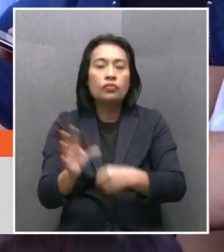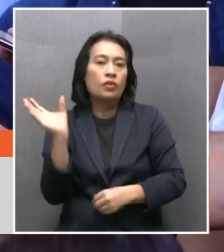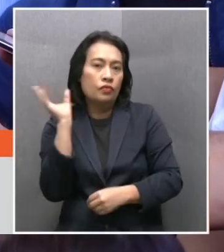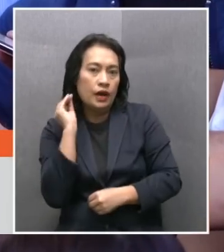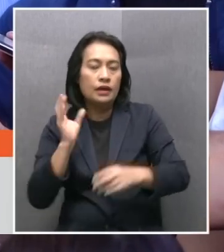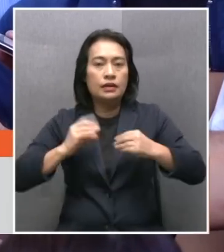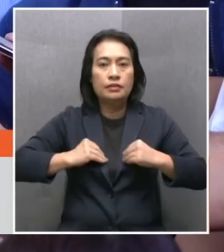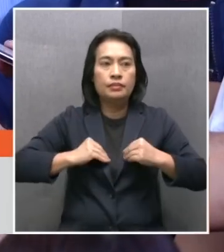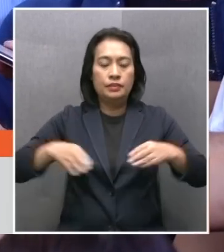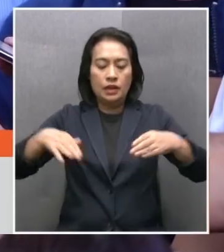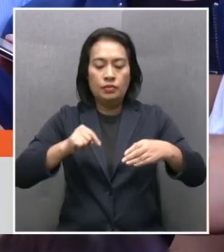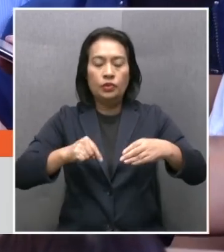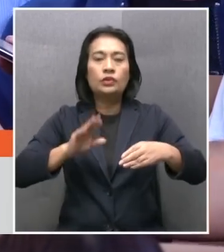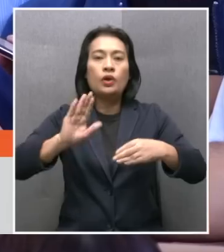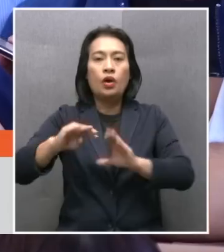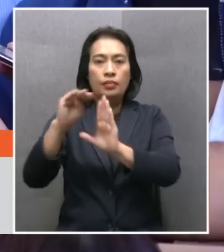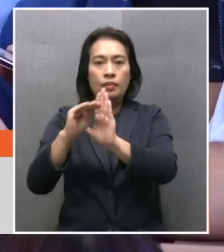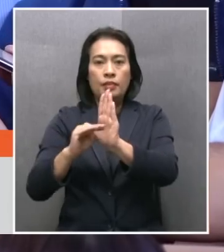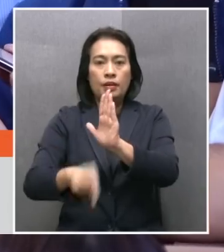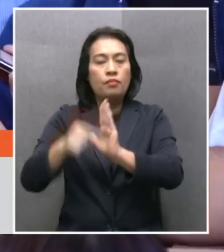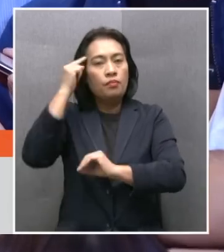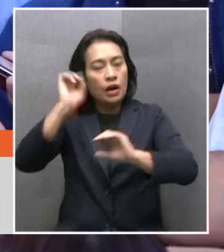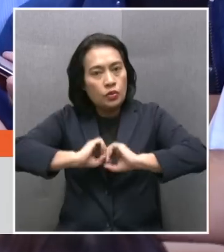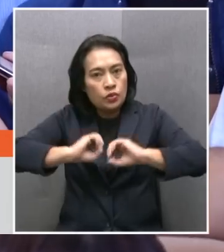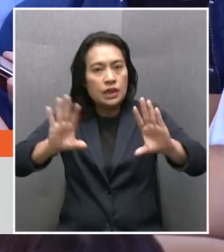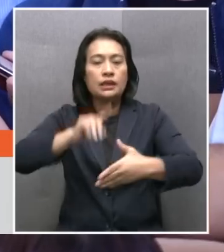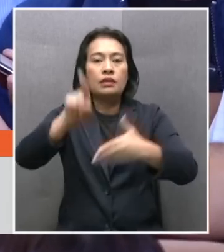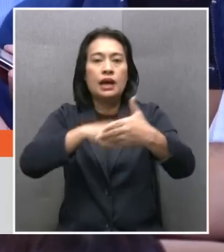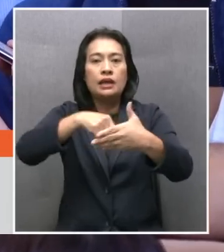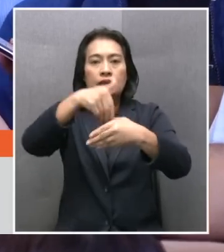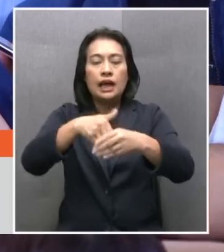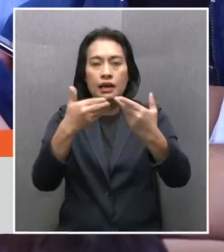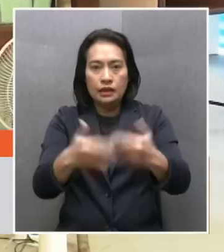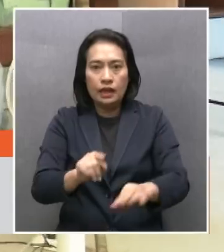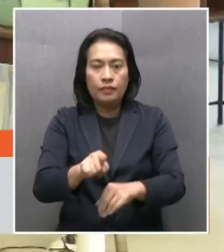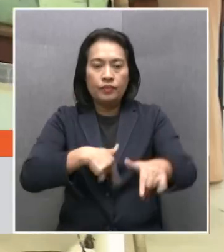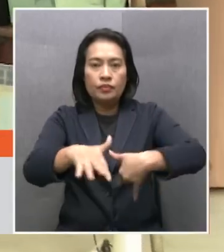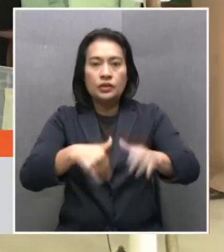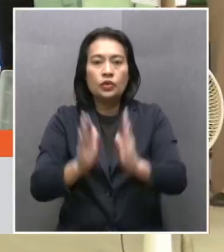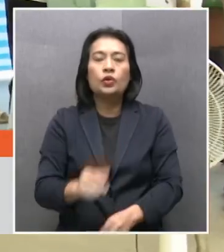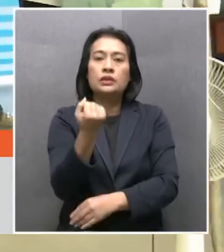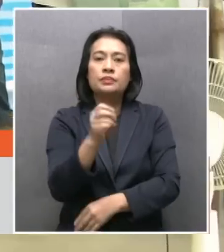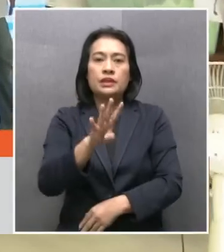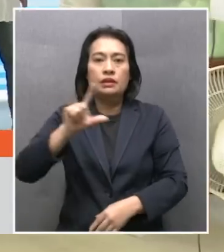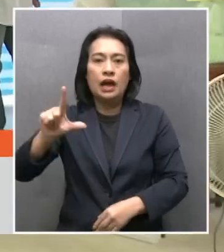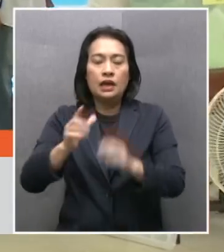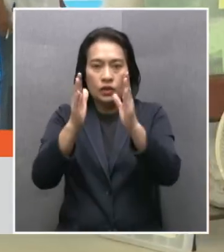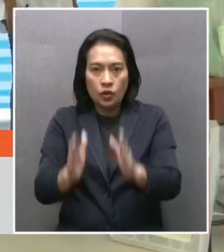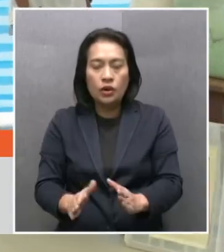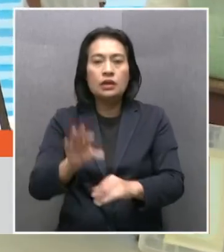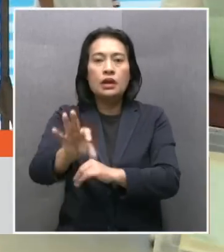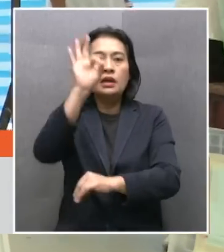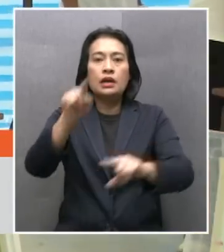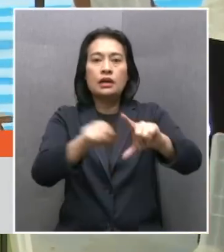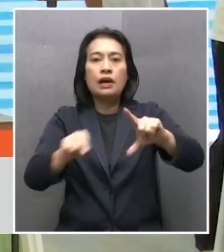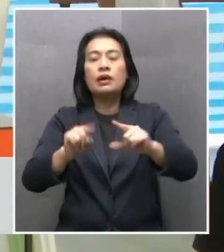จุดยืนของพรรคหลังทราบผลการเลือกตั้งดังนั้นเมื่อเห็นว่าประชาชนกว่า 14ล้านคนเลือกพรรคก้าวไกลเป็นอันดับ